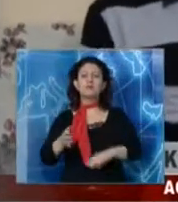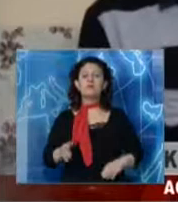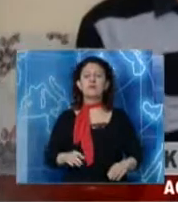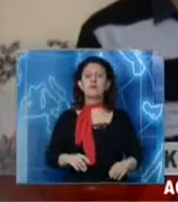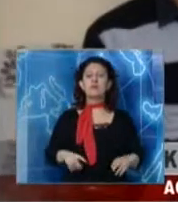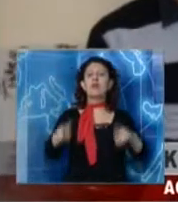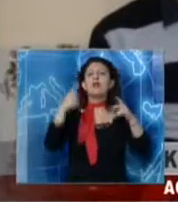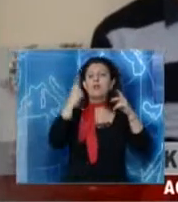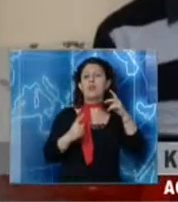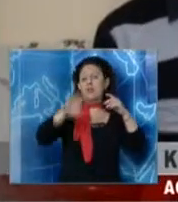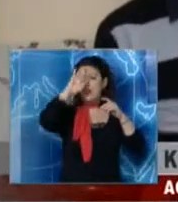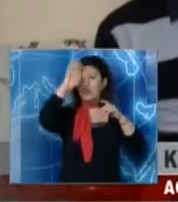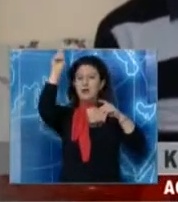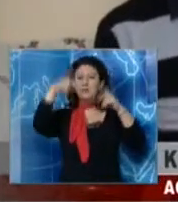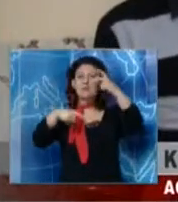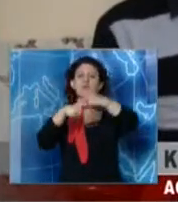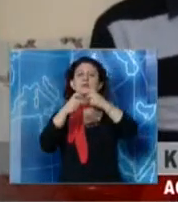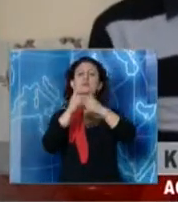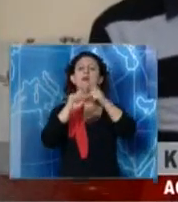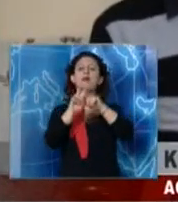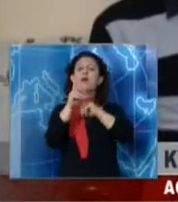Zaten biz Zeynep Kamil'e 1,5 aylıkta götürdük.